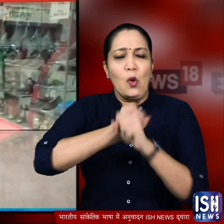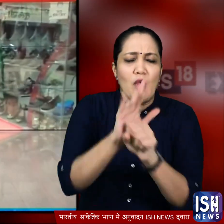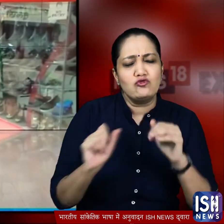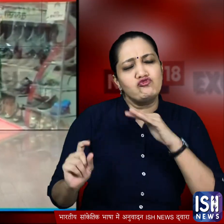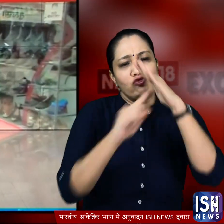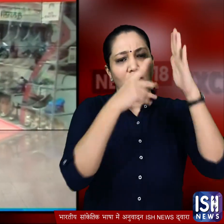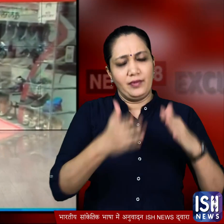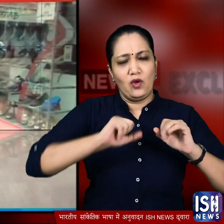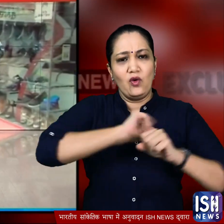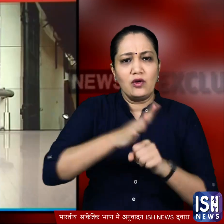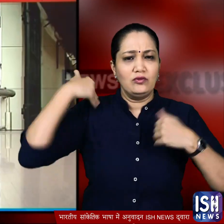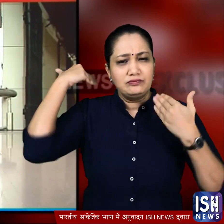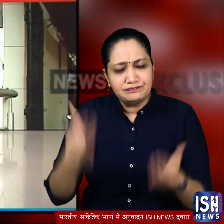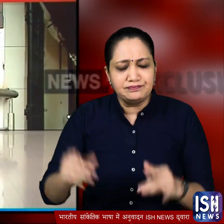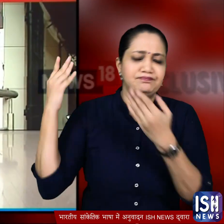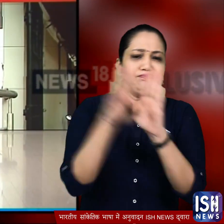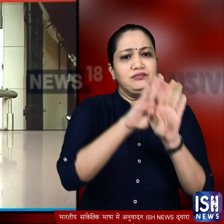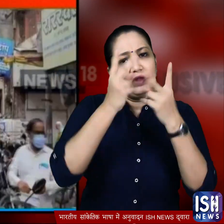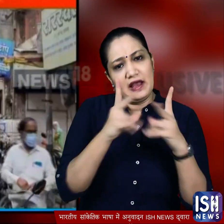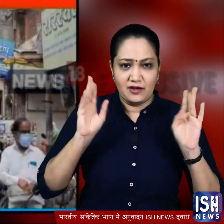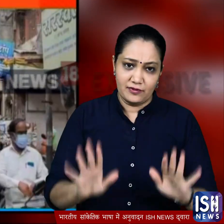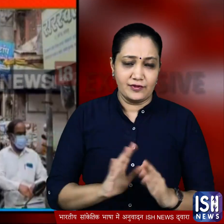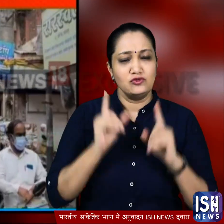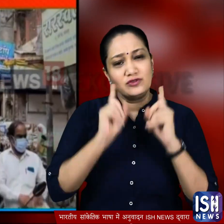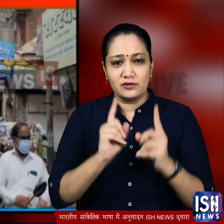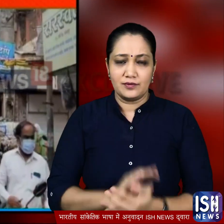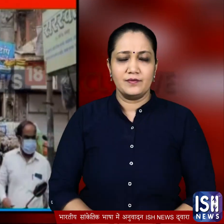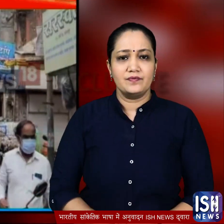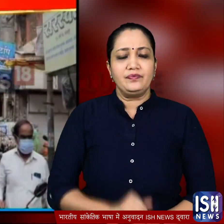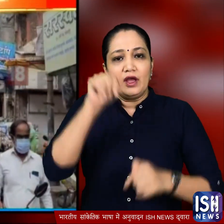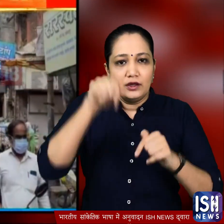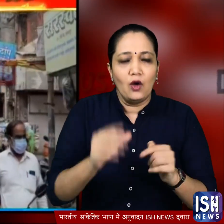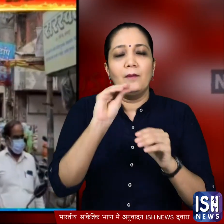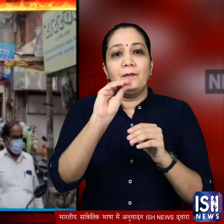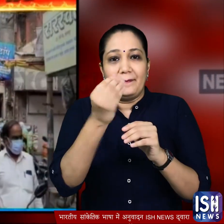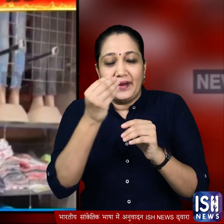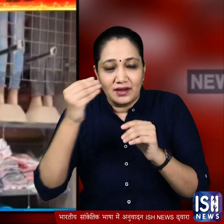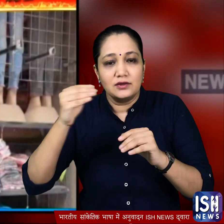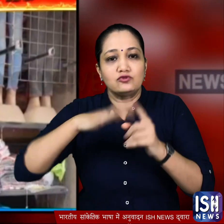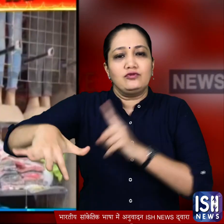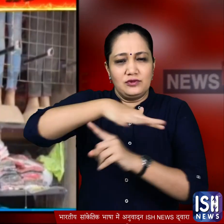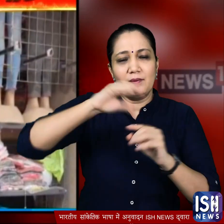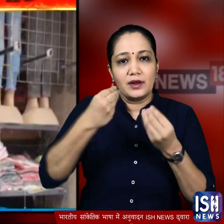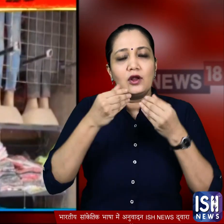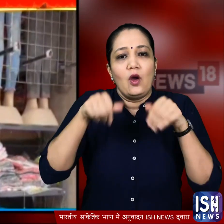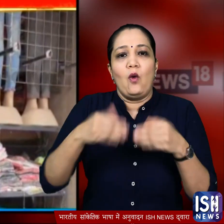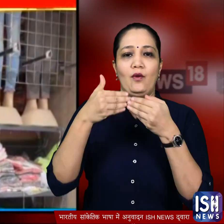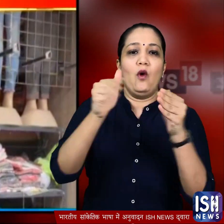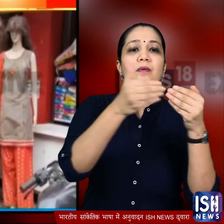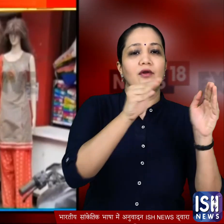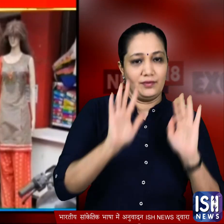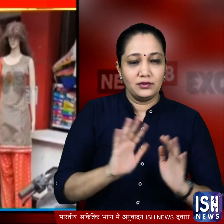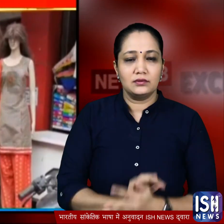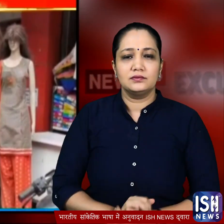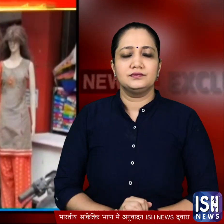में पिछले काफी वक्त से कड़ी पाबंदियां लागू थी, लेकिन हालात में कुछ सुधार होता देख सरकार ने अनलॉक का फैसला